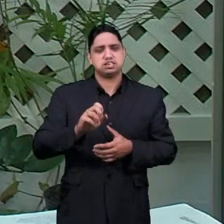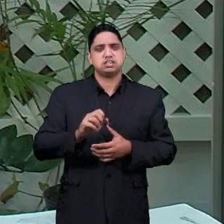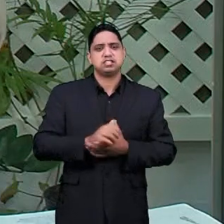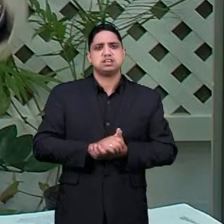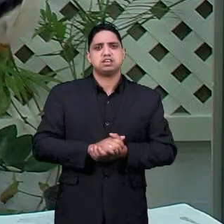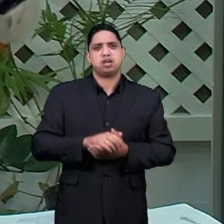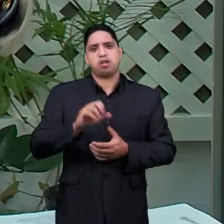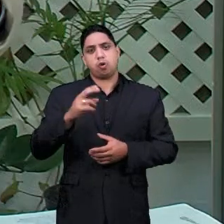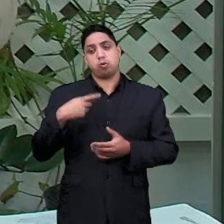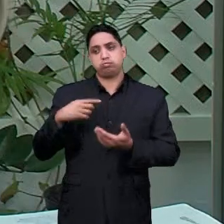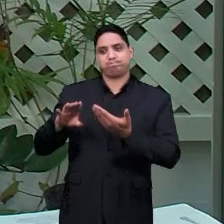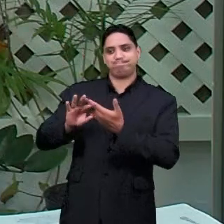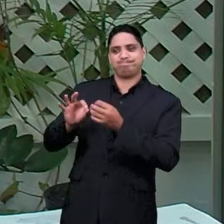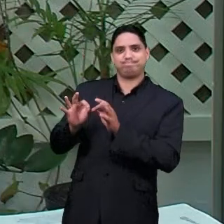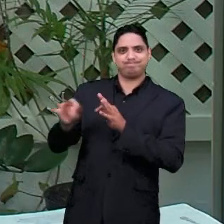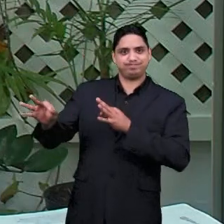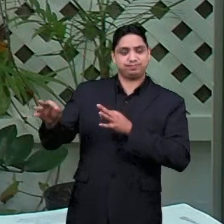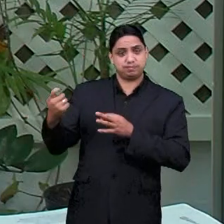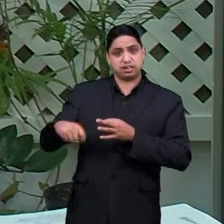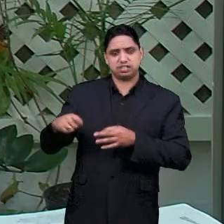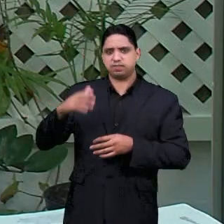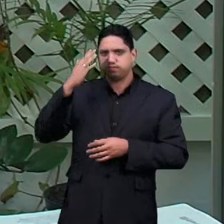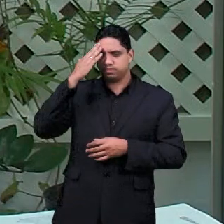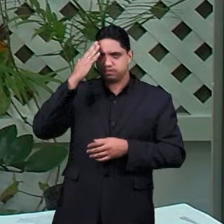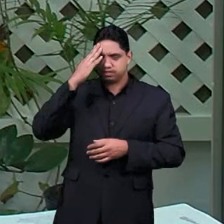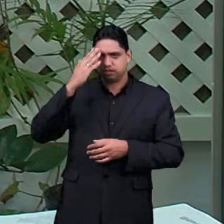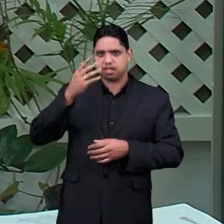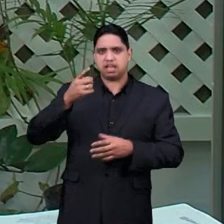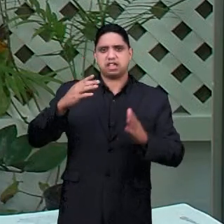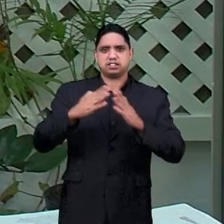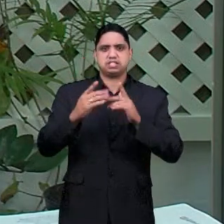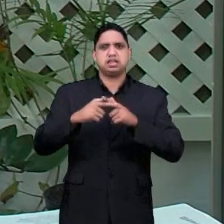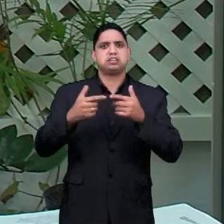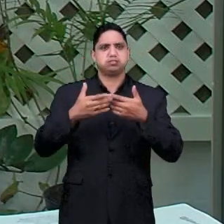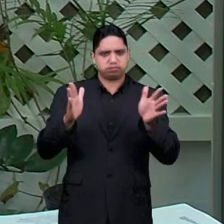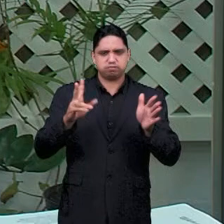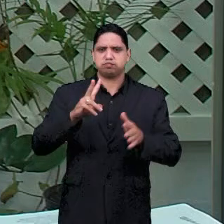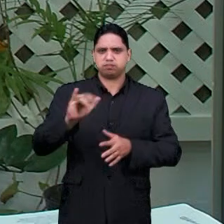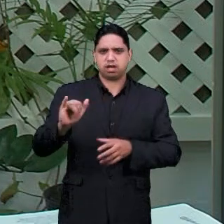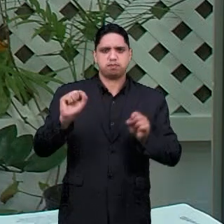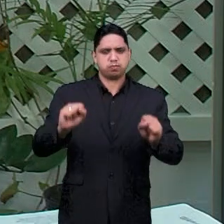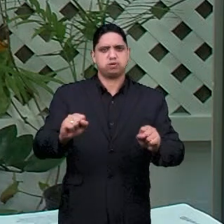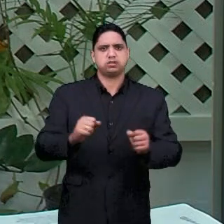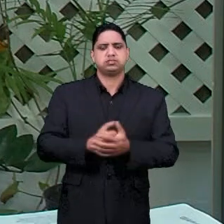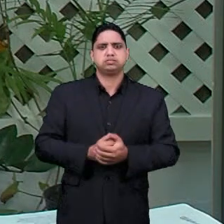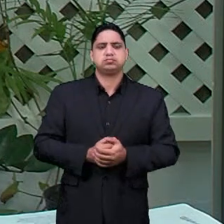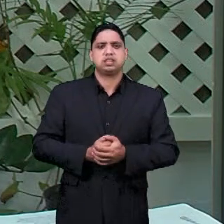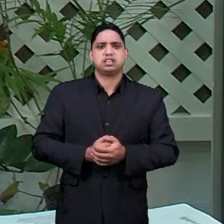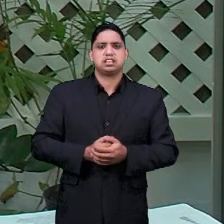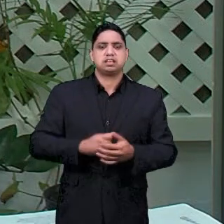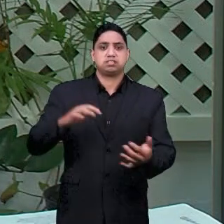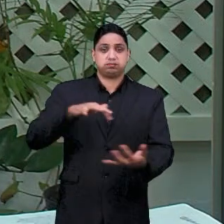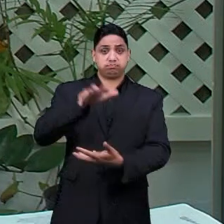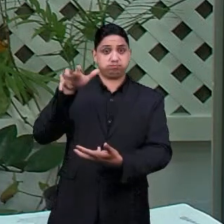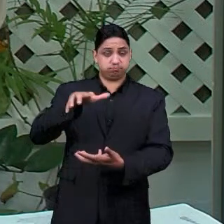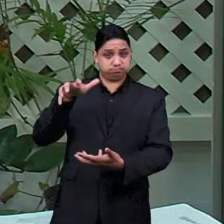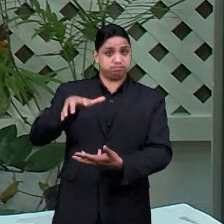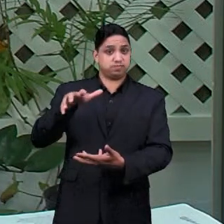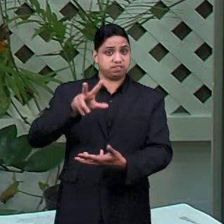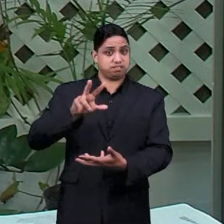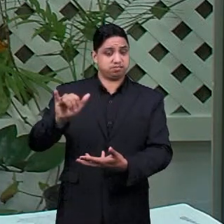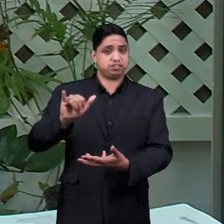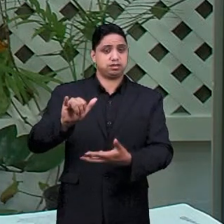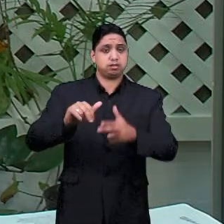Et il y a cet éloignement qu'il doit avoir. Les églises, les temples vont être ouverts aussi. La transmission va se donner via